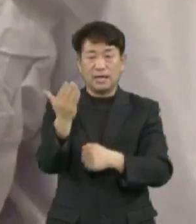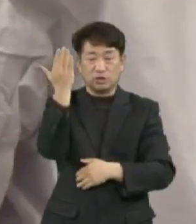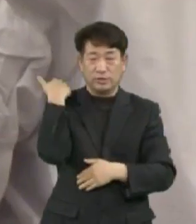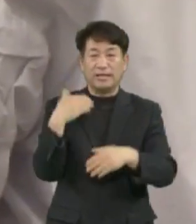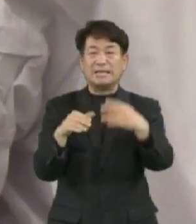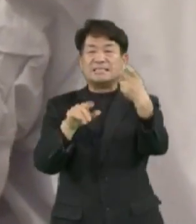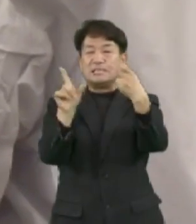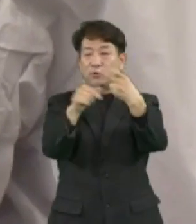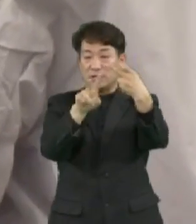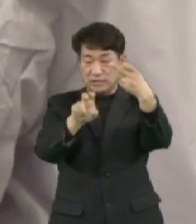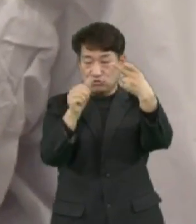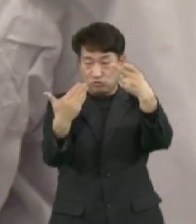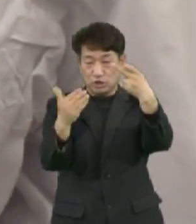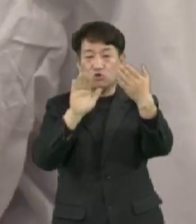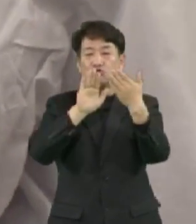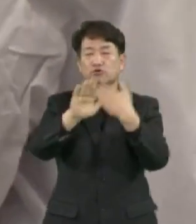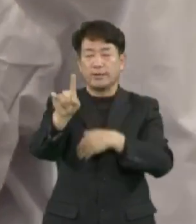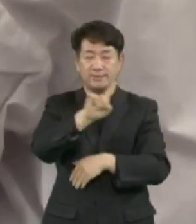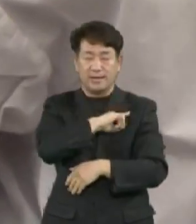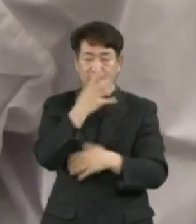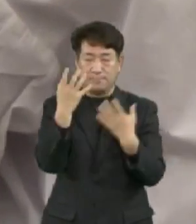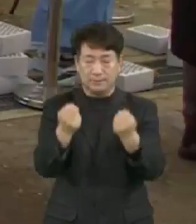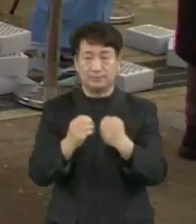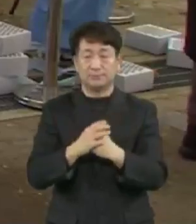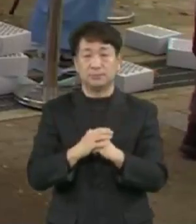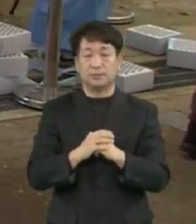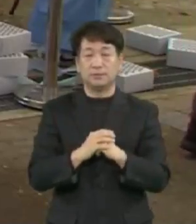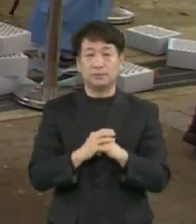29일 90명 이후 최다 진짜 가 나왔습니다